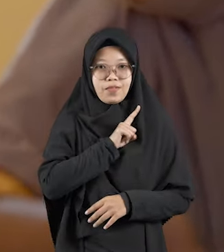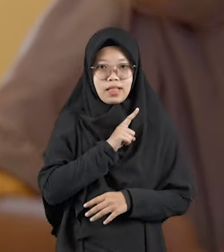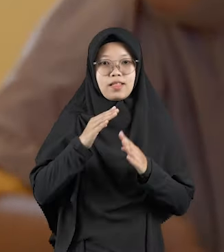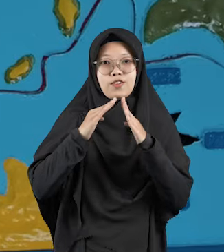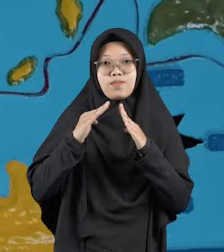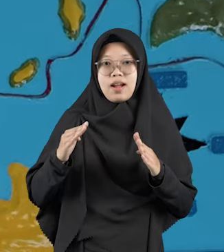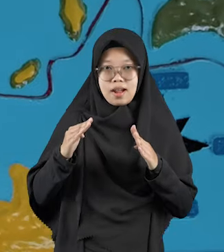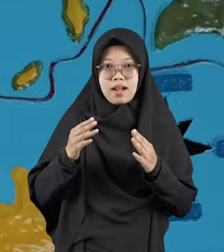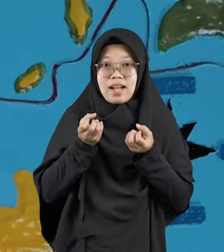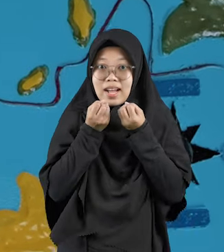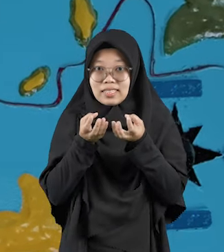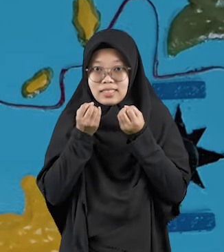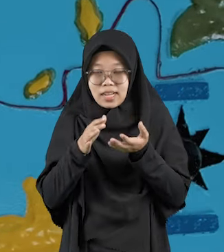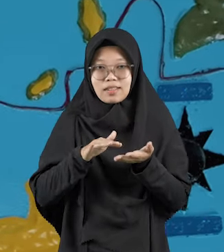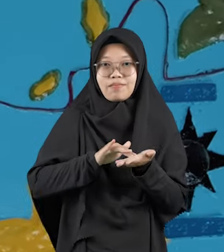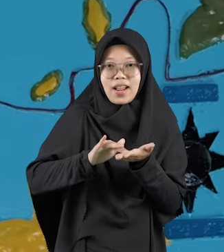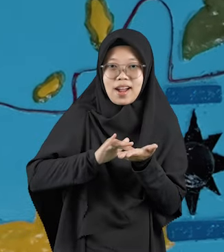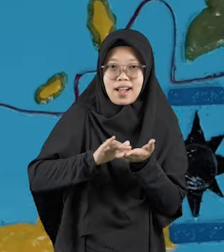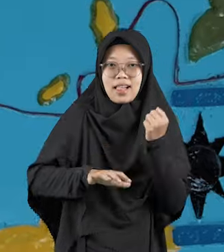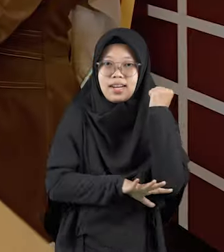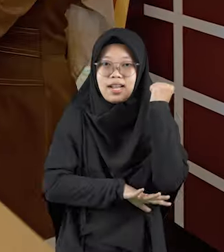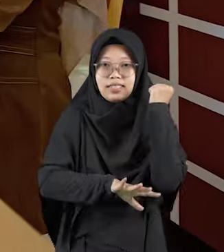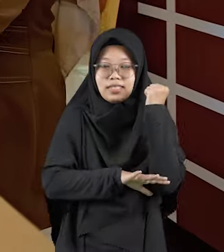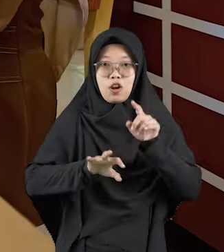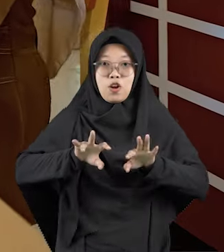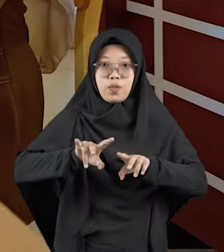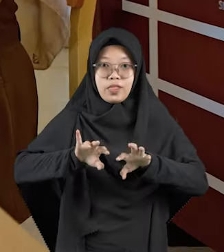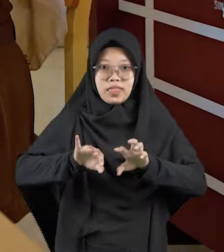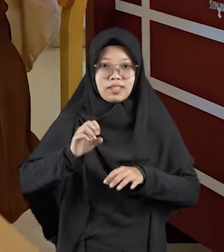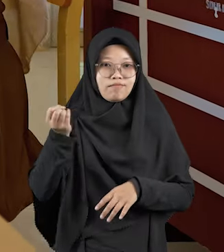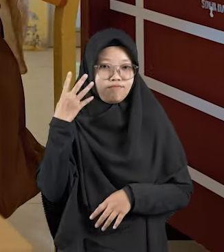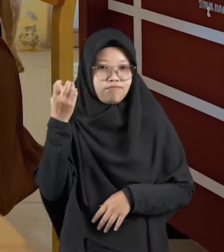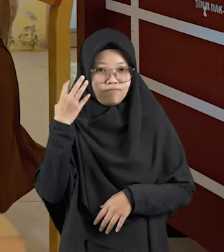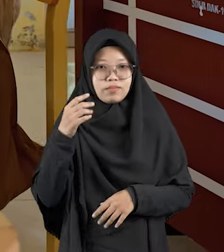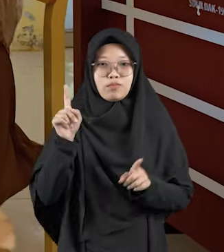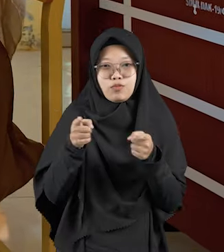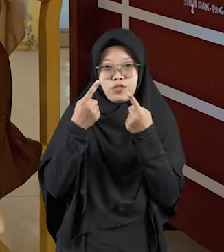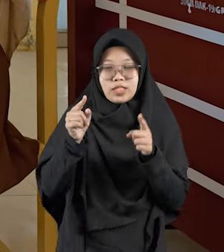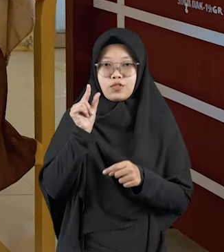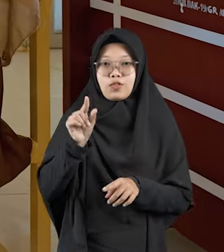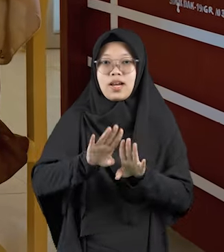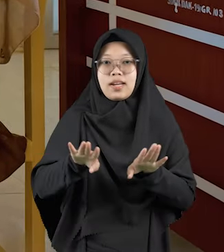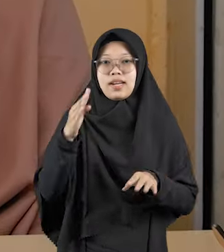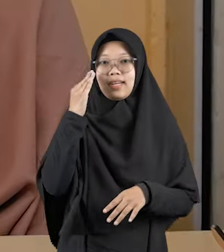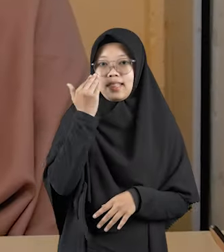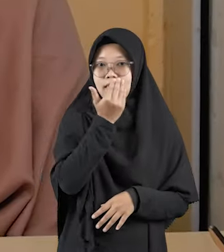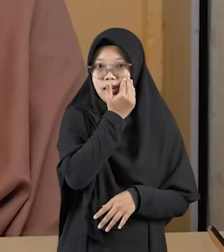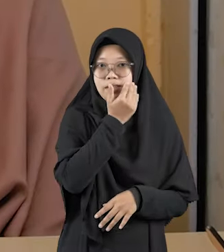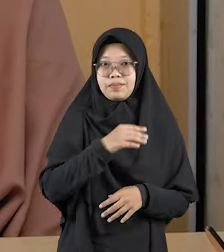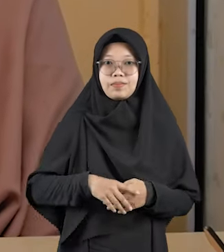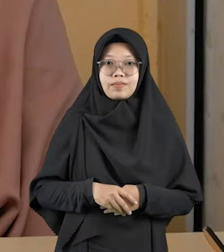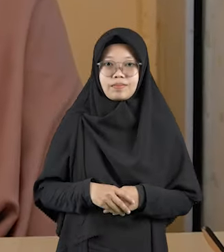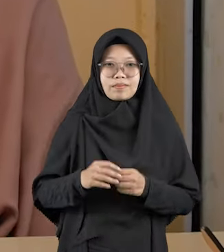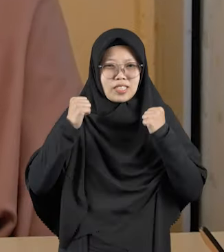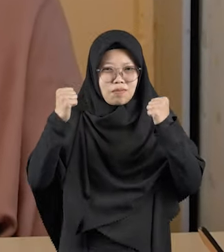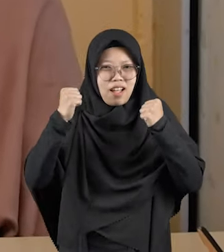rumahnya, di mana ia mengajar braille dasar, komputer bicara, dan musik untuk anak-anak